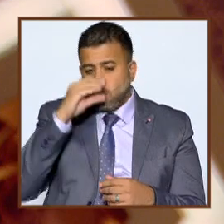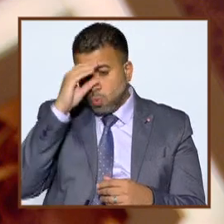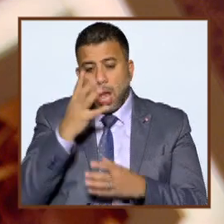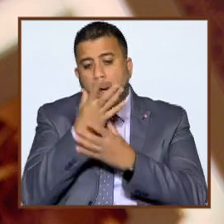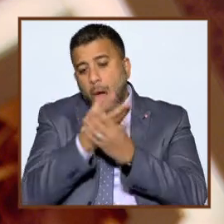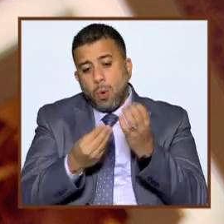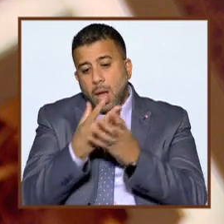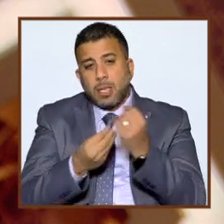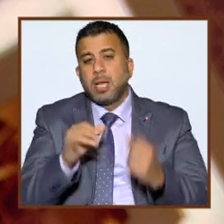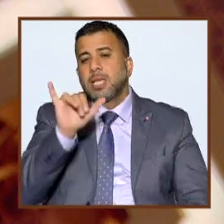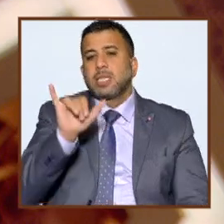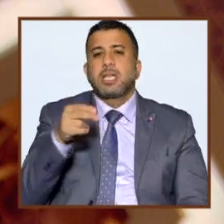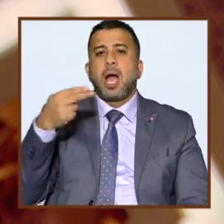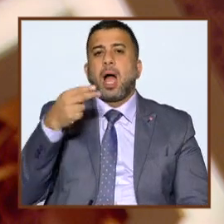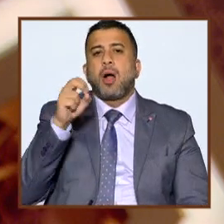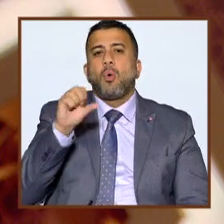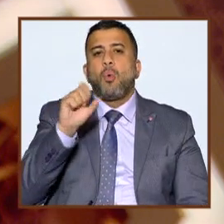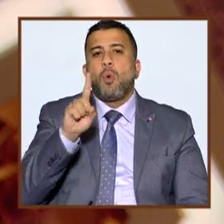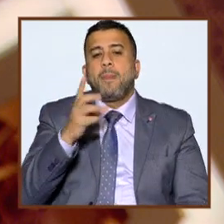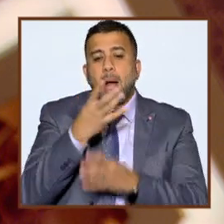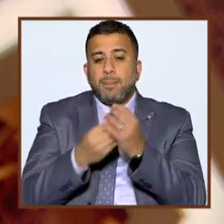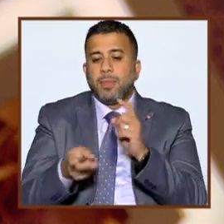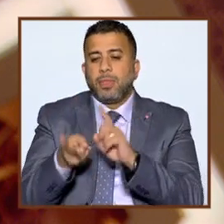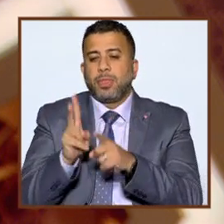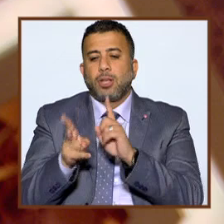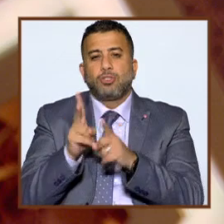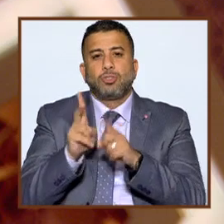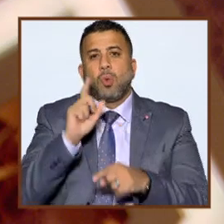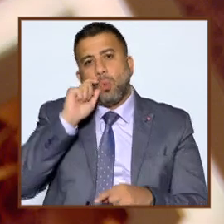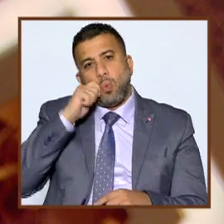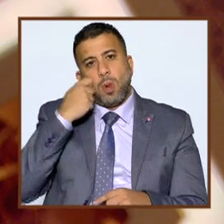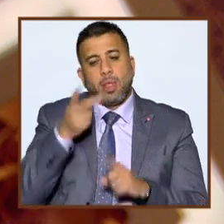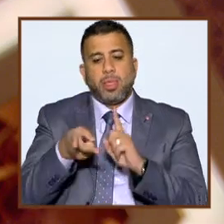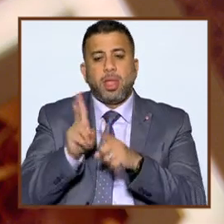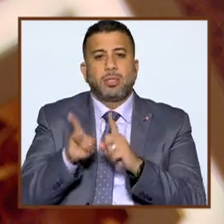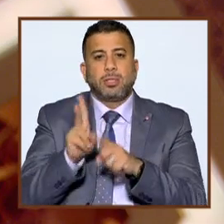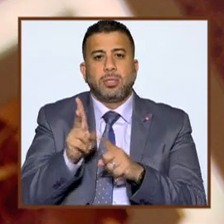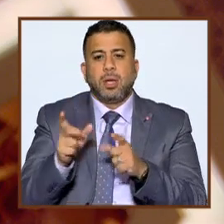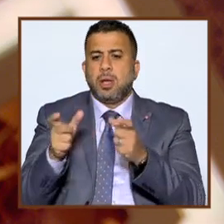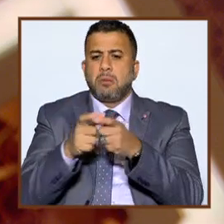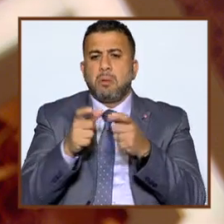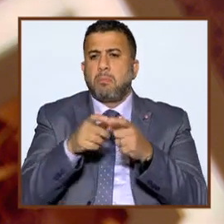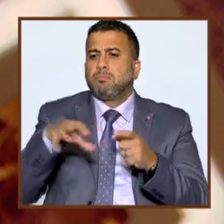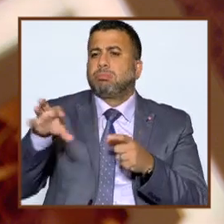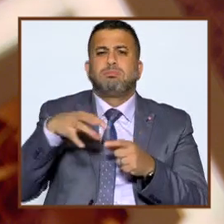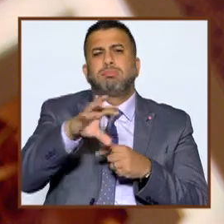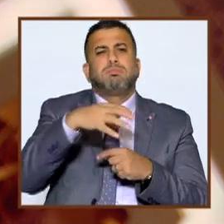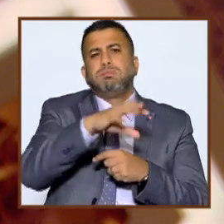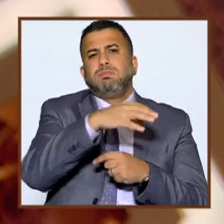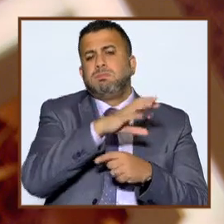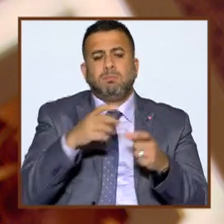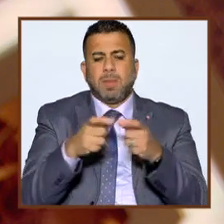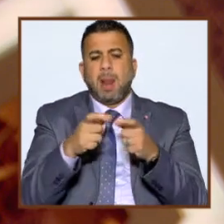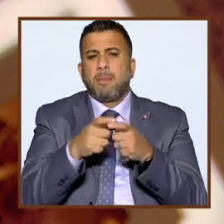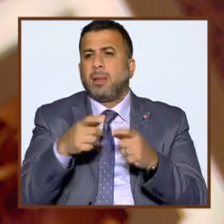أولاد يعقوب، قيل 12 رجلا، وهم قبائل شتى، أصبحوا قبائل